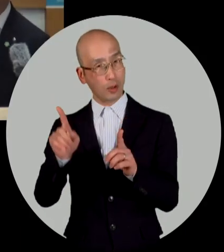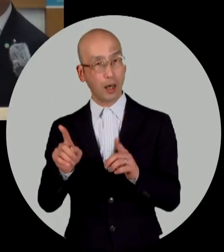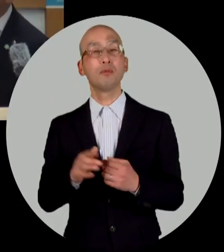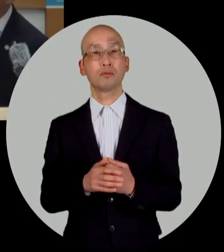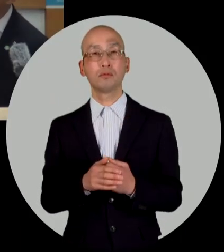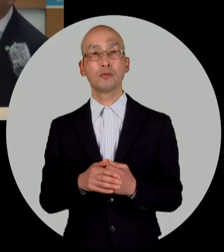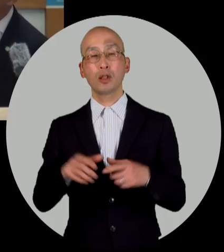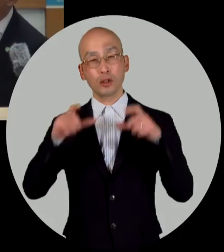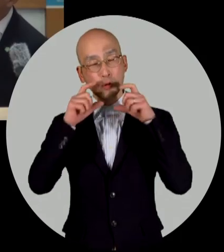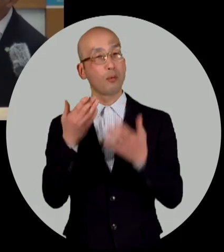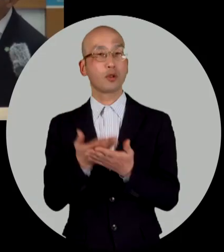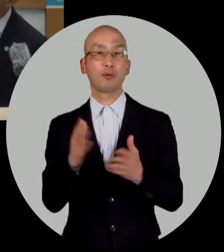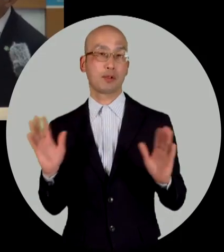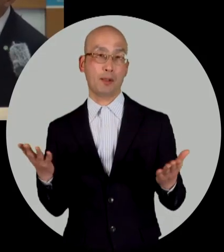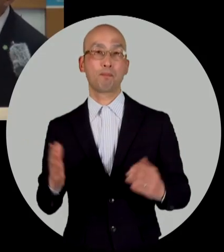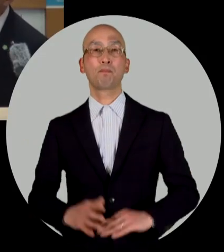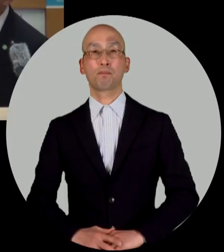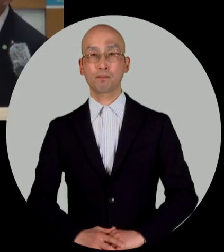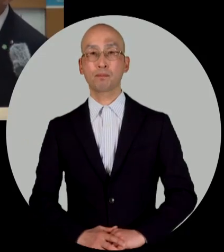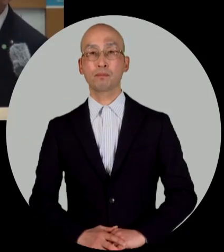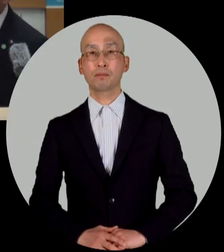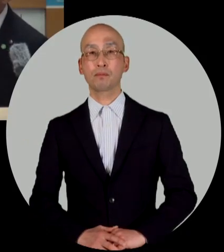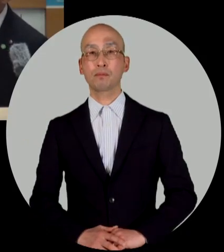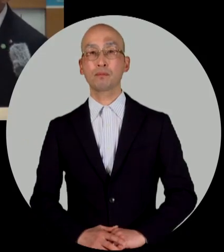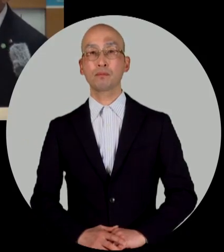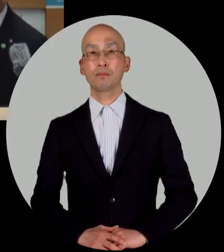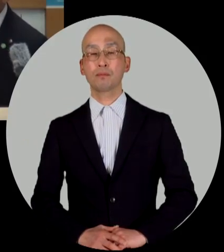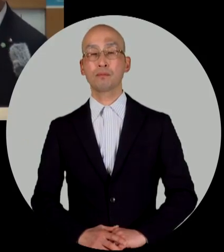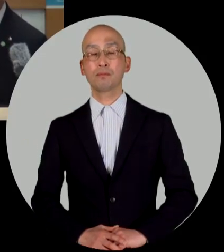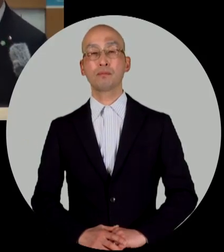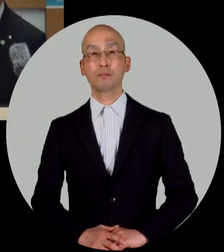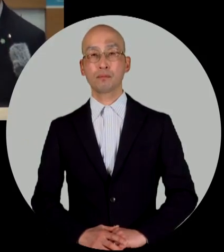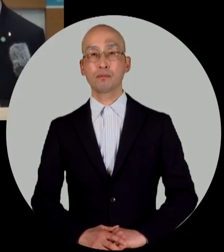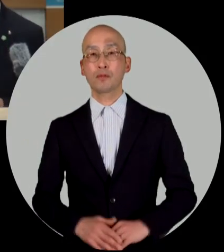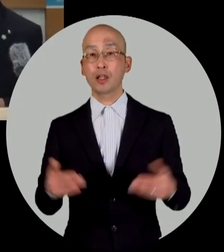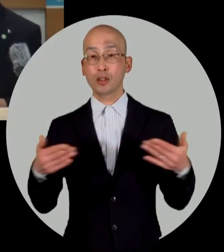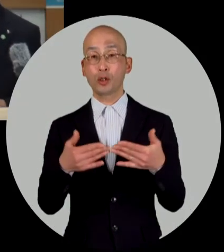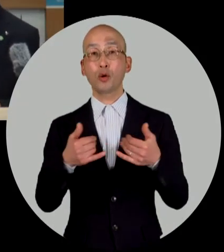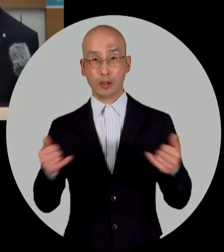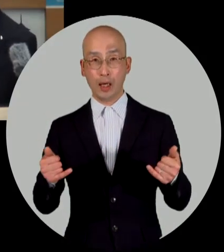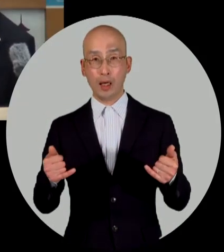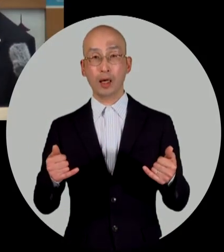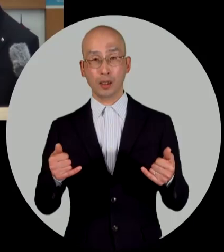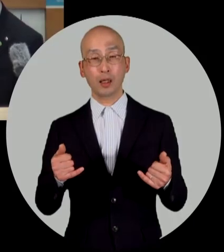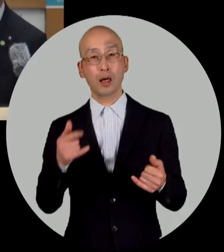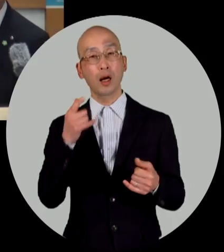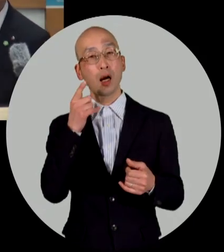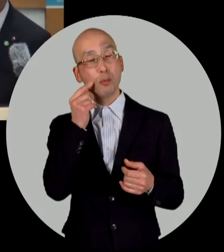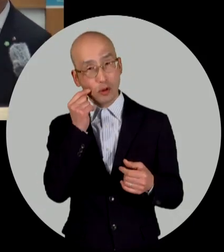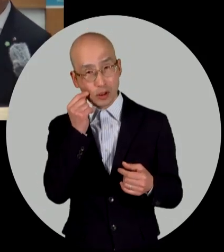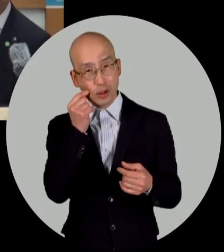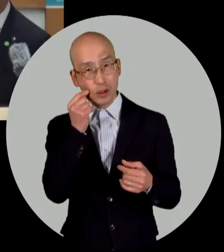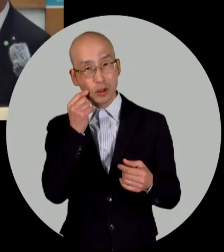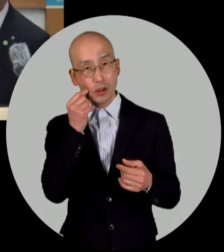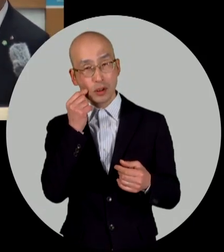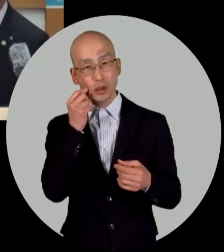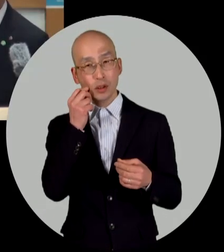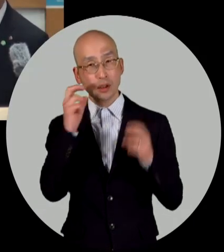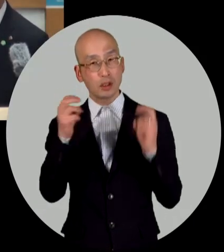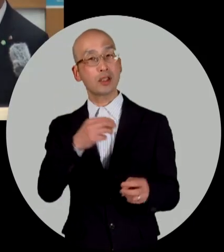着用は求めないということです。それからあと一つは事業者の方が利用者とか従業員